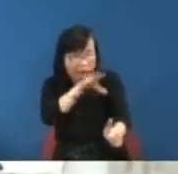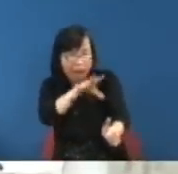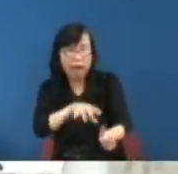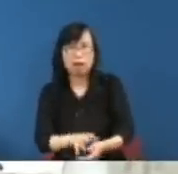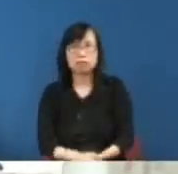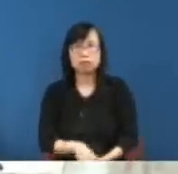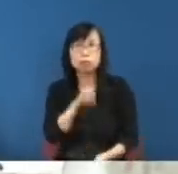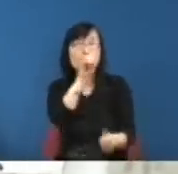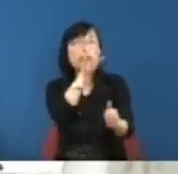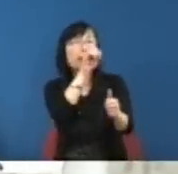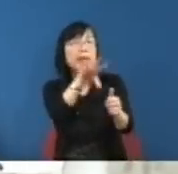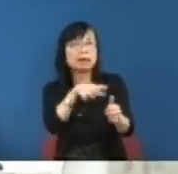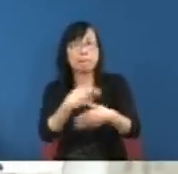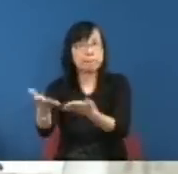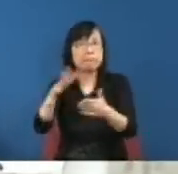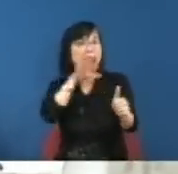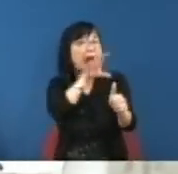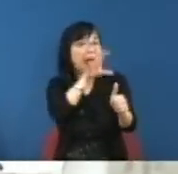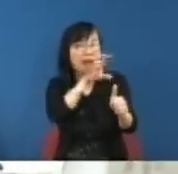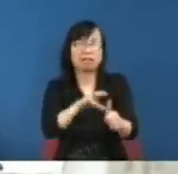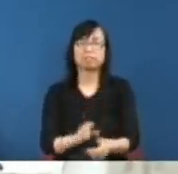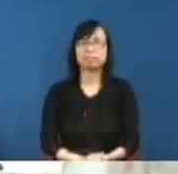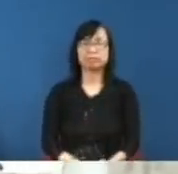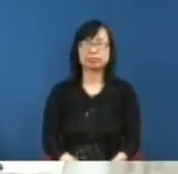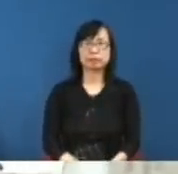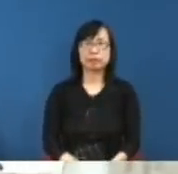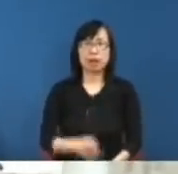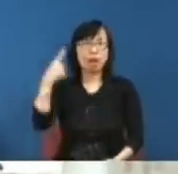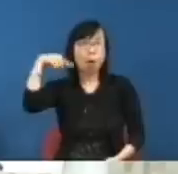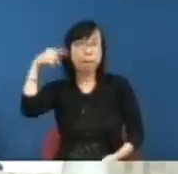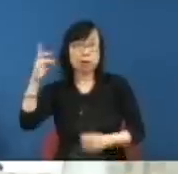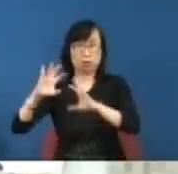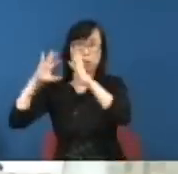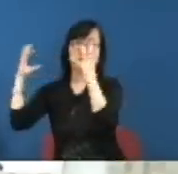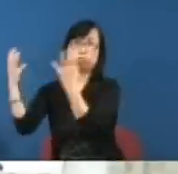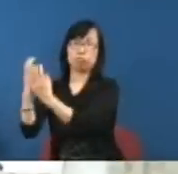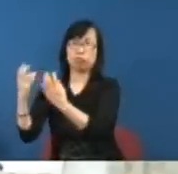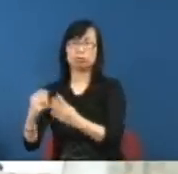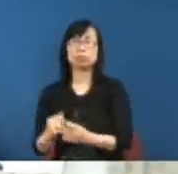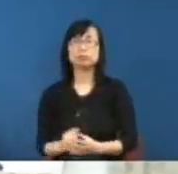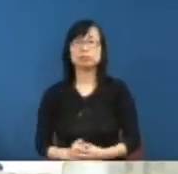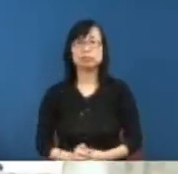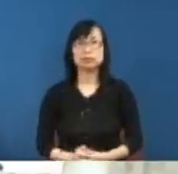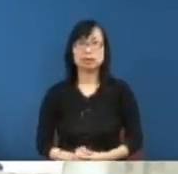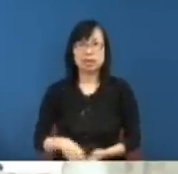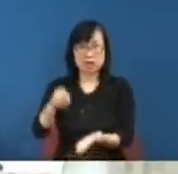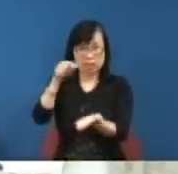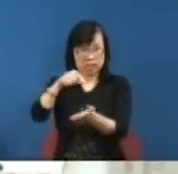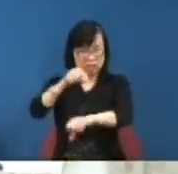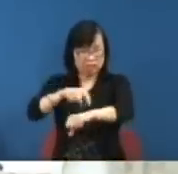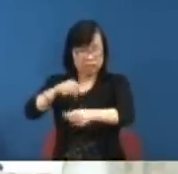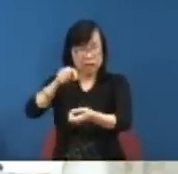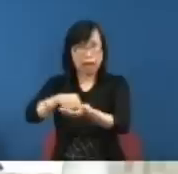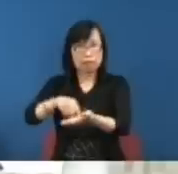諮詢會場咧，俾人鬧啦。而家呢個美國嘅群眾係定時定候